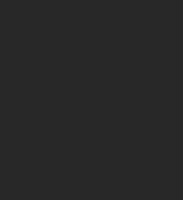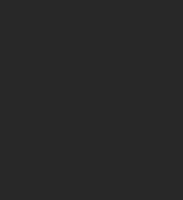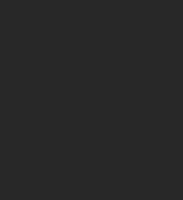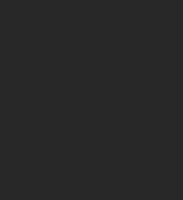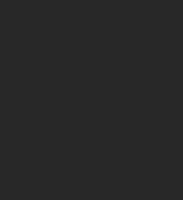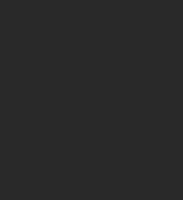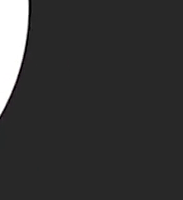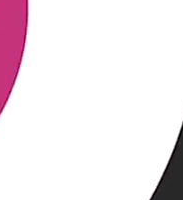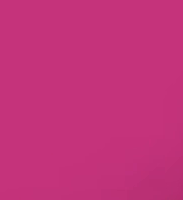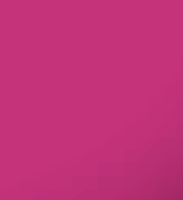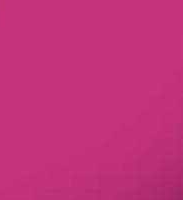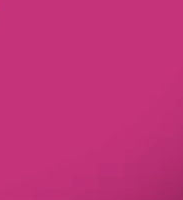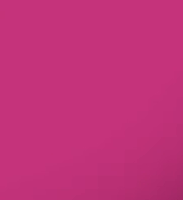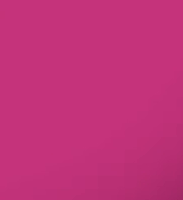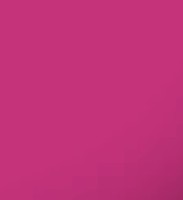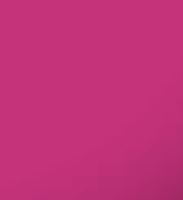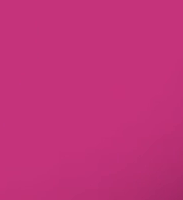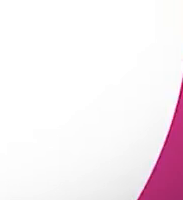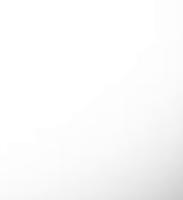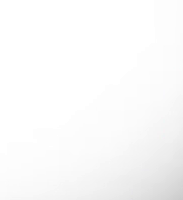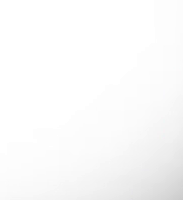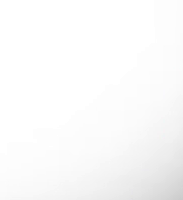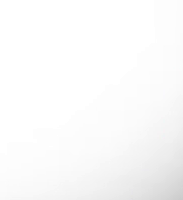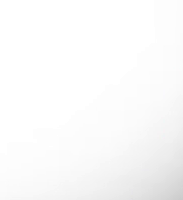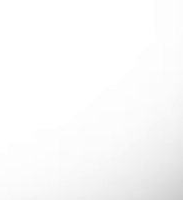Re, viss ēters ir te!